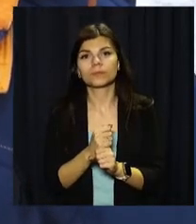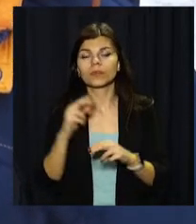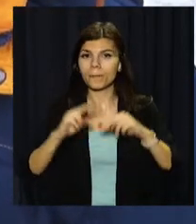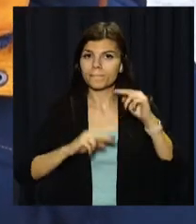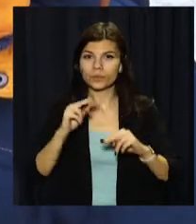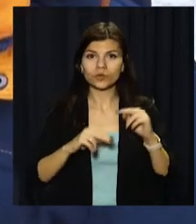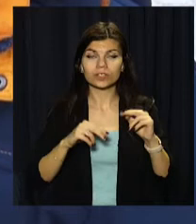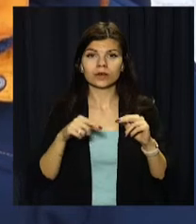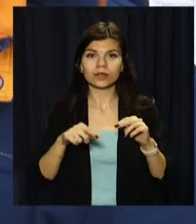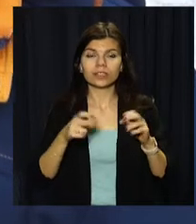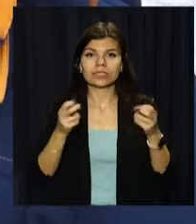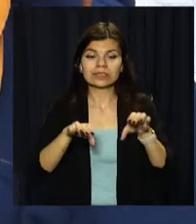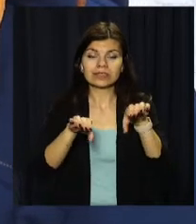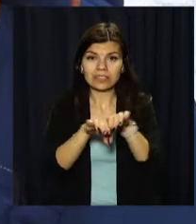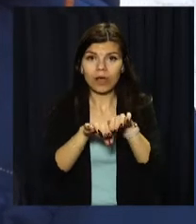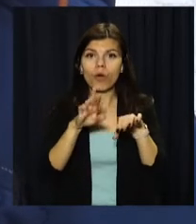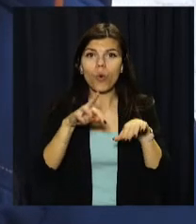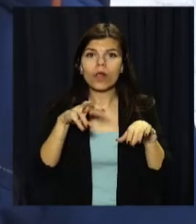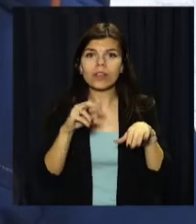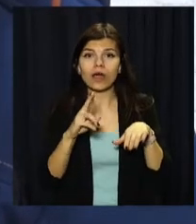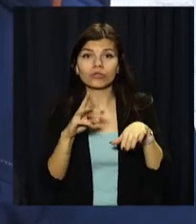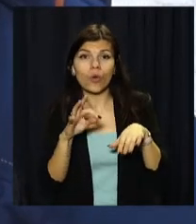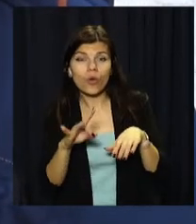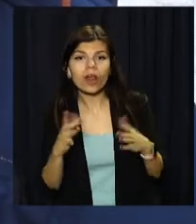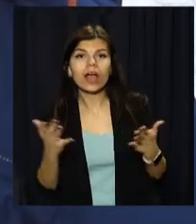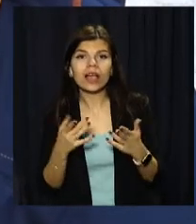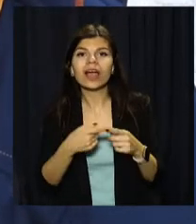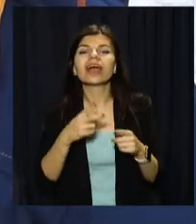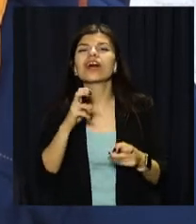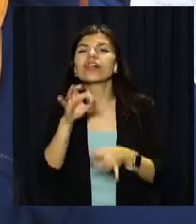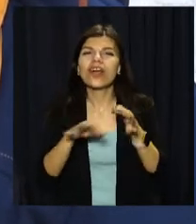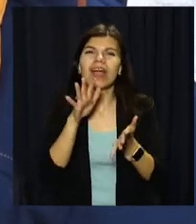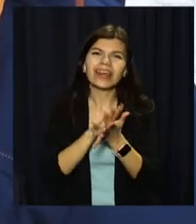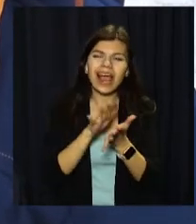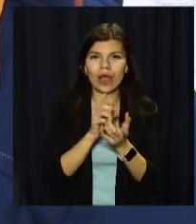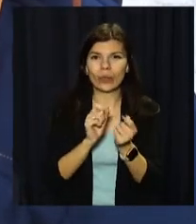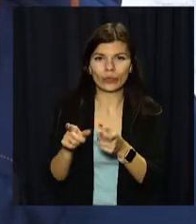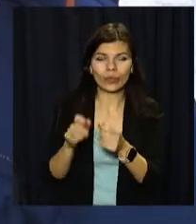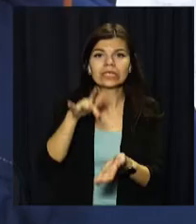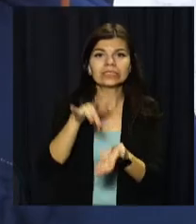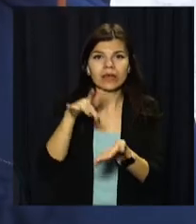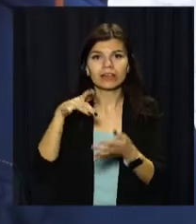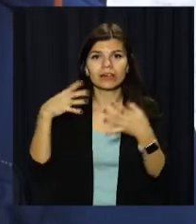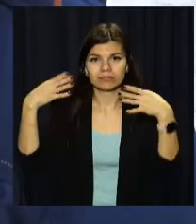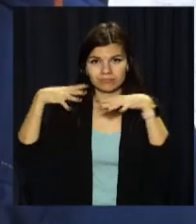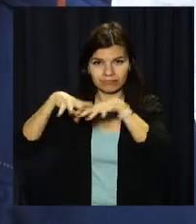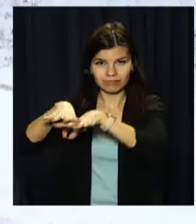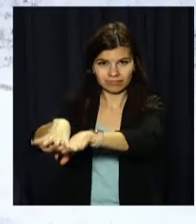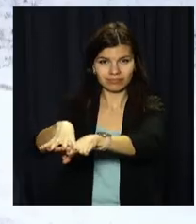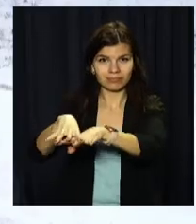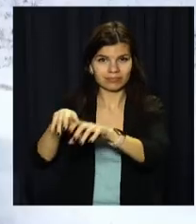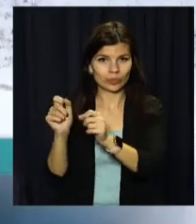збудовано самопливний каналізаційний колектор, який збрасує стоки вже в центральну каналізаційну мережу